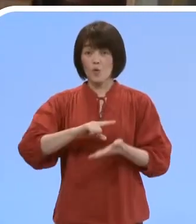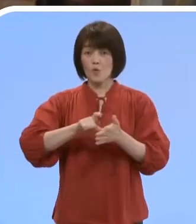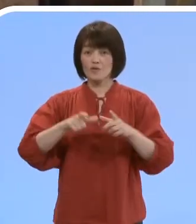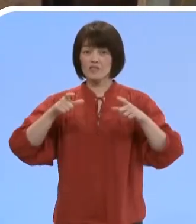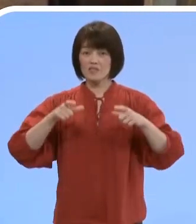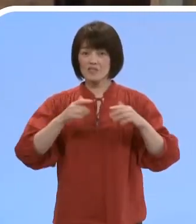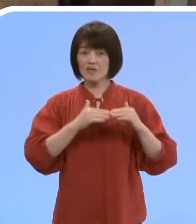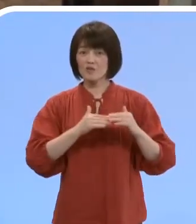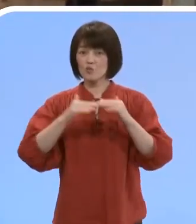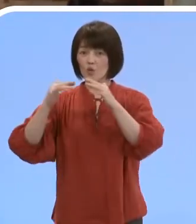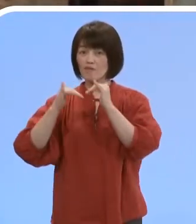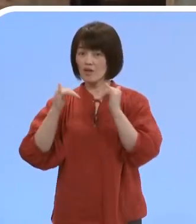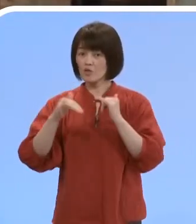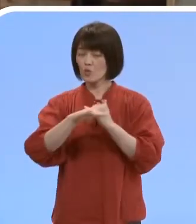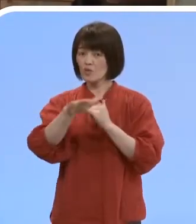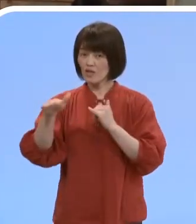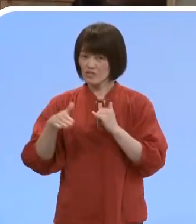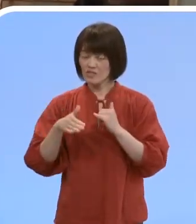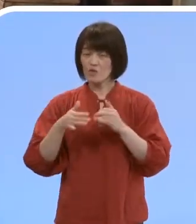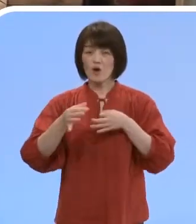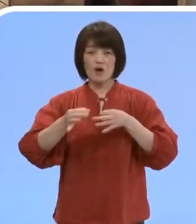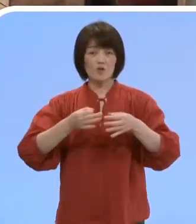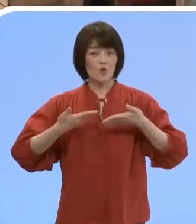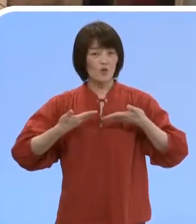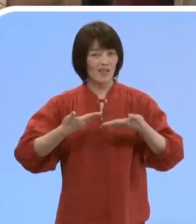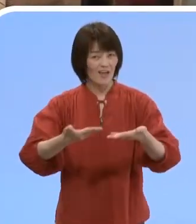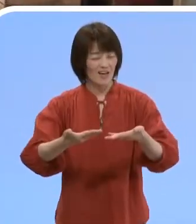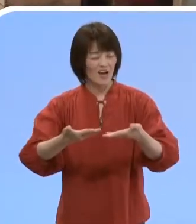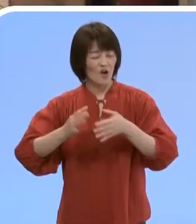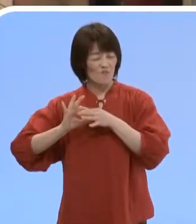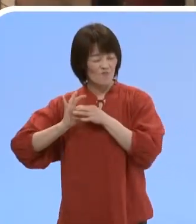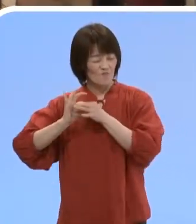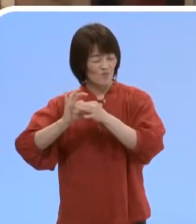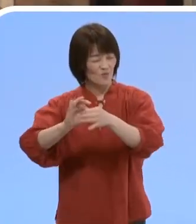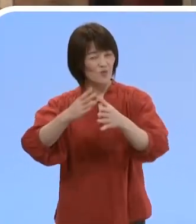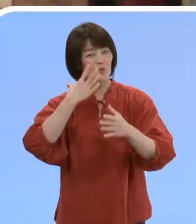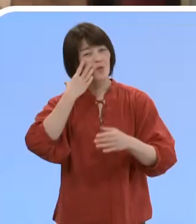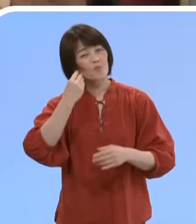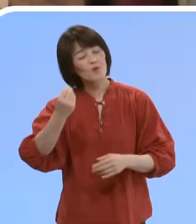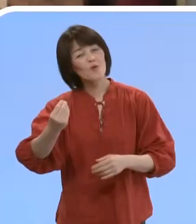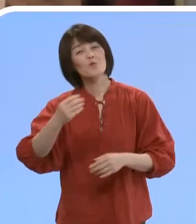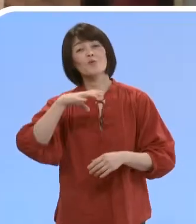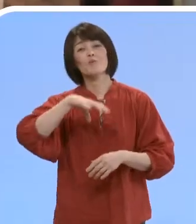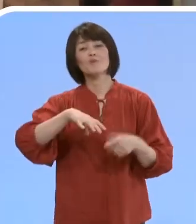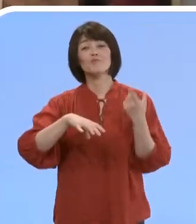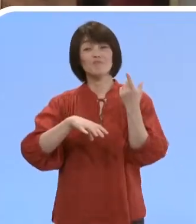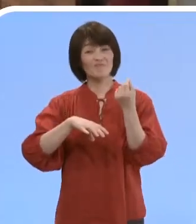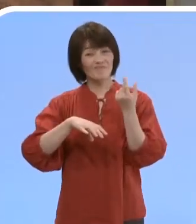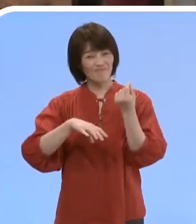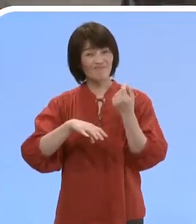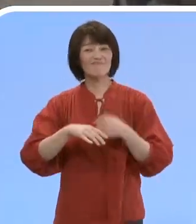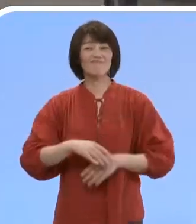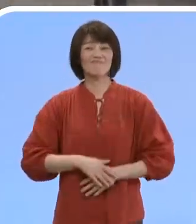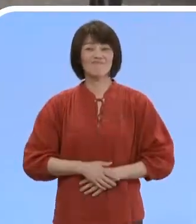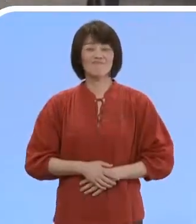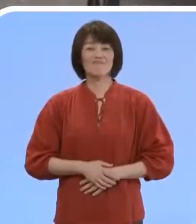この地域で育った人々にとって商店街は今も昔も魅力あふれる場所なんですね。